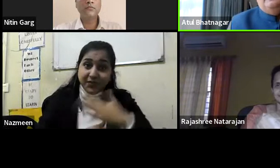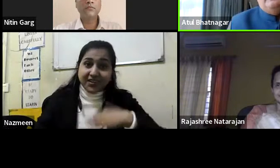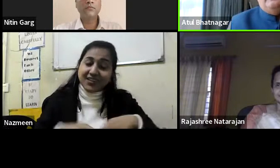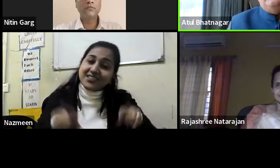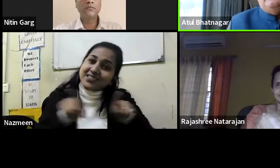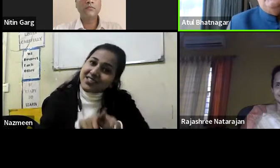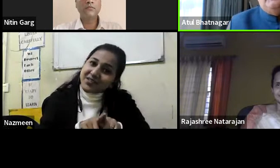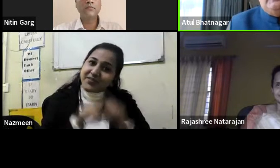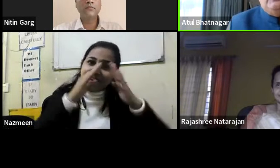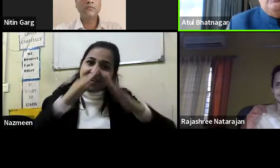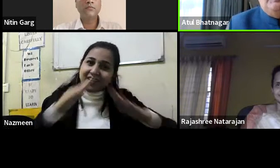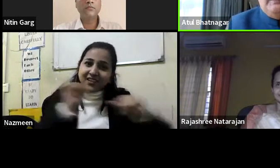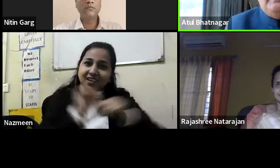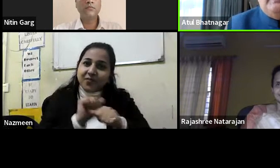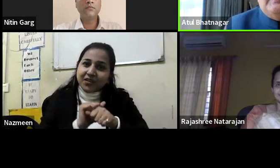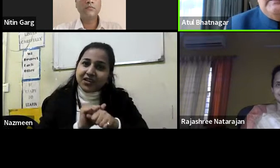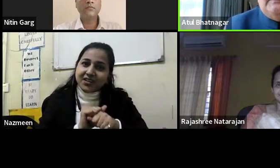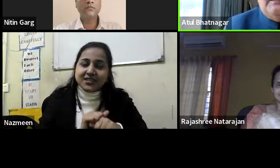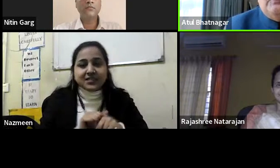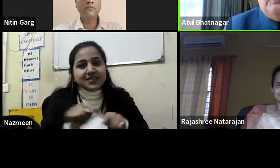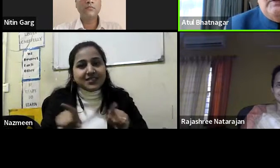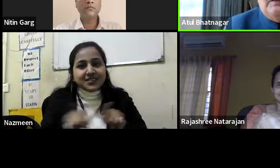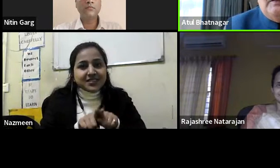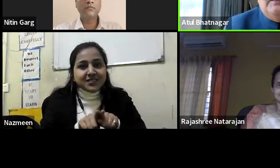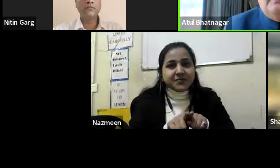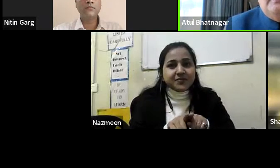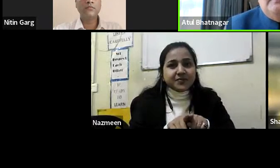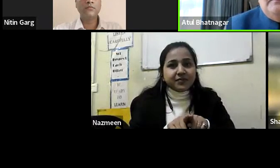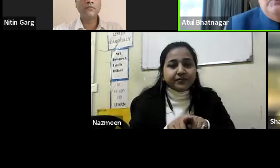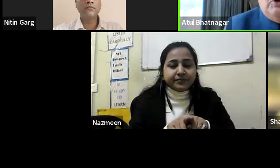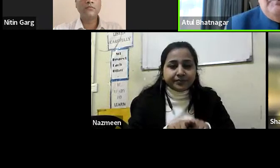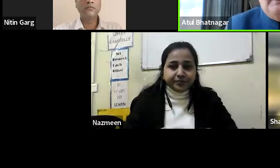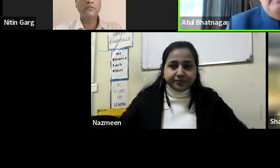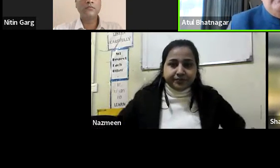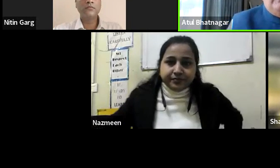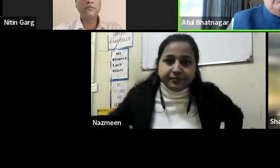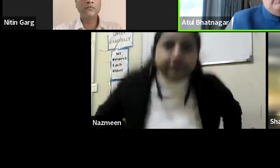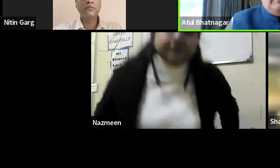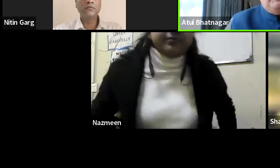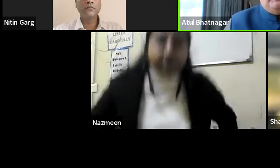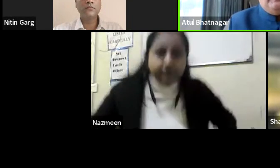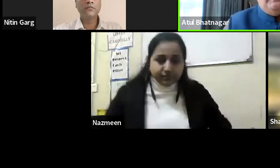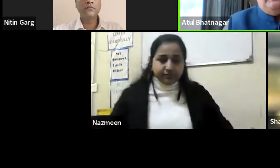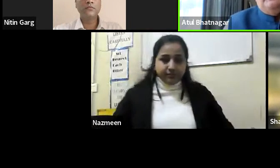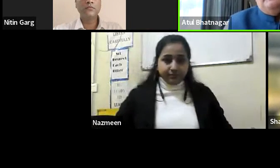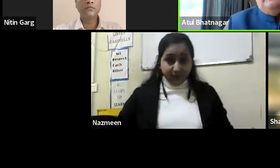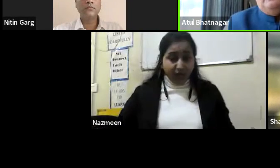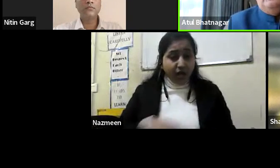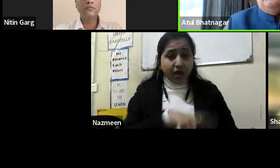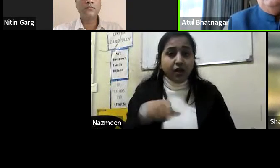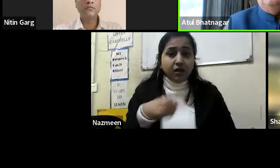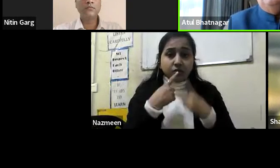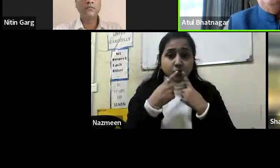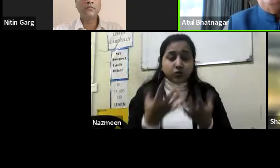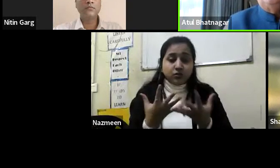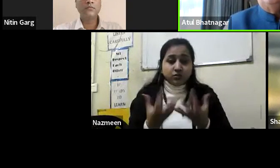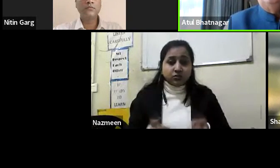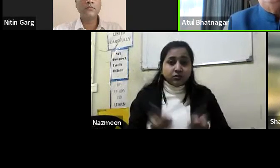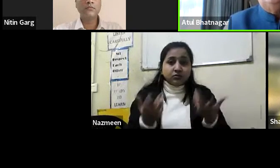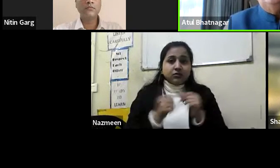रादर देन एनी अदर पर्सन जो पहले काम करता था उस तरीके जॉब पे। तो आपका क्या कहना है? ओवर टू